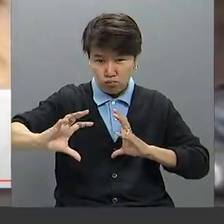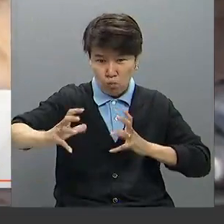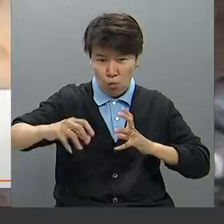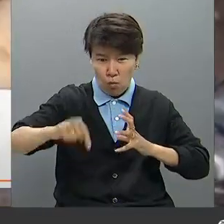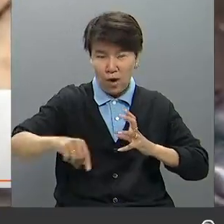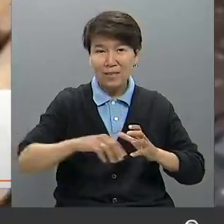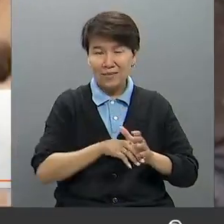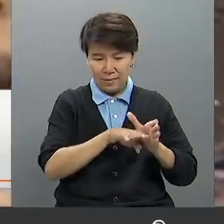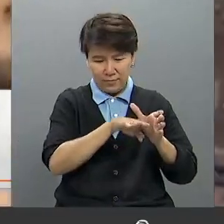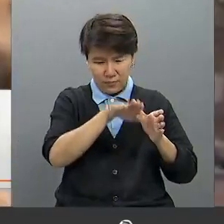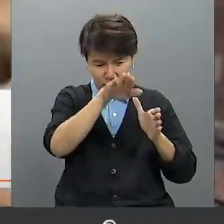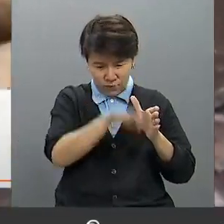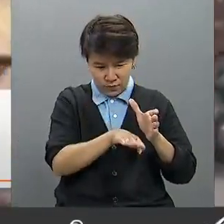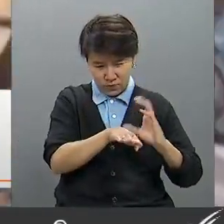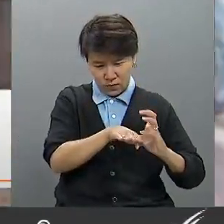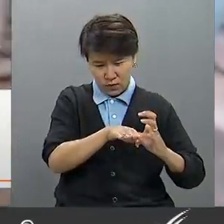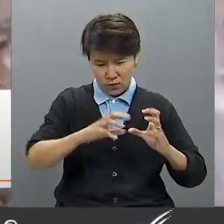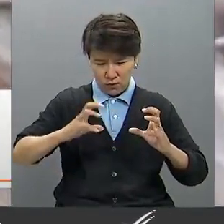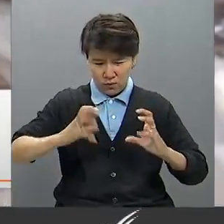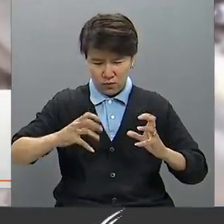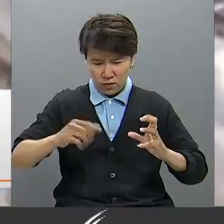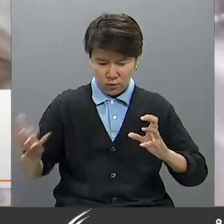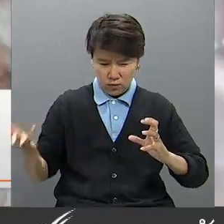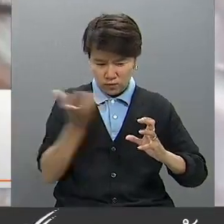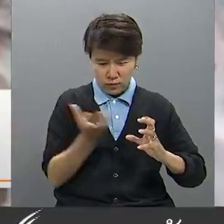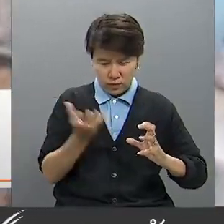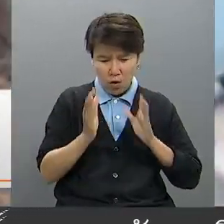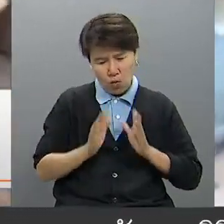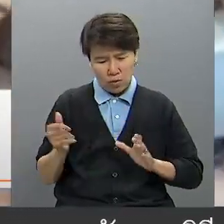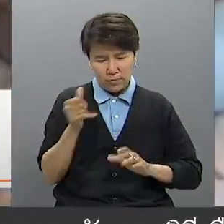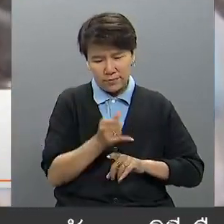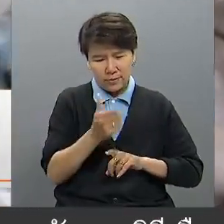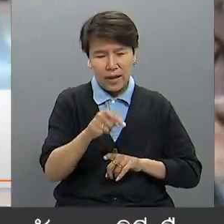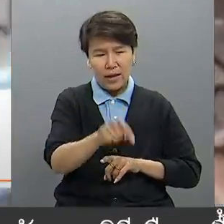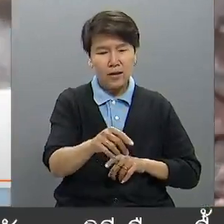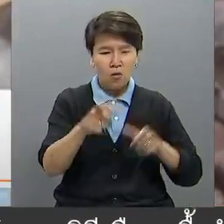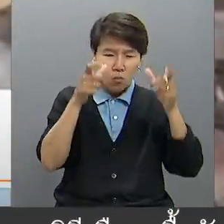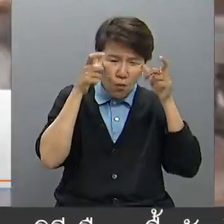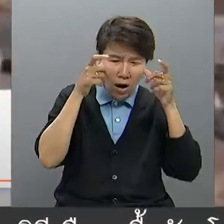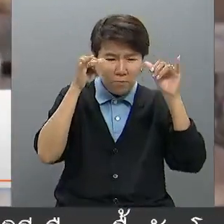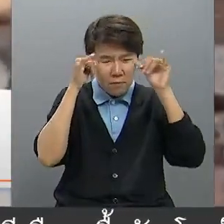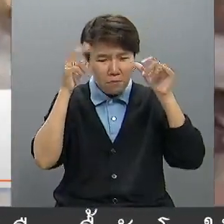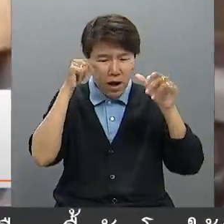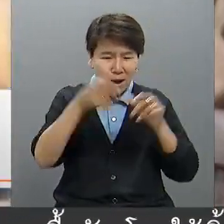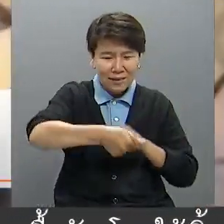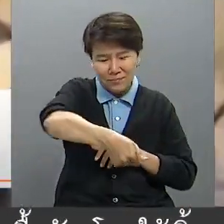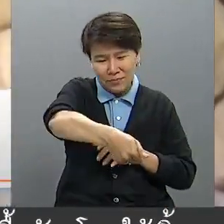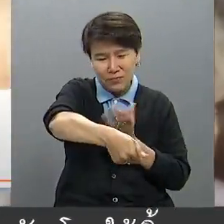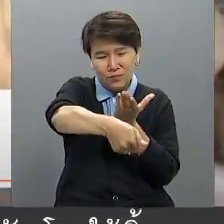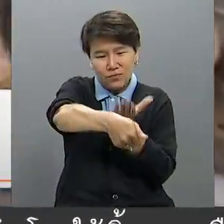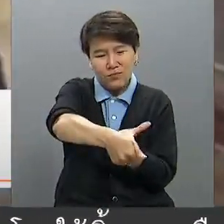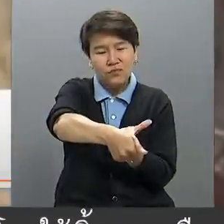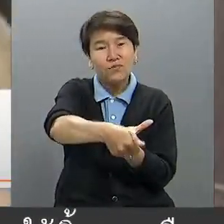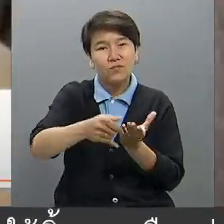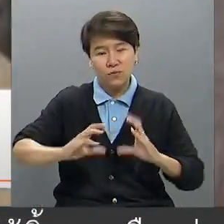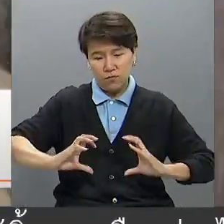ครับเพราะก็ถือว่าเป็นงานศิลปะอีกแขนงที่หลายคนเนี่ยชื่นชอบมันมีเอกลักษณ์มีความโดดเด่นรวมทั้งยังกลายเป็นของส